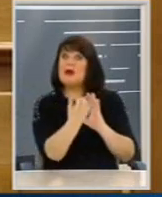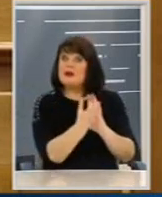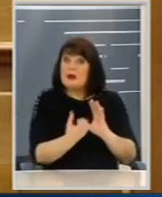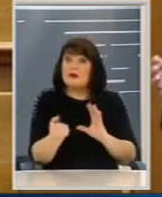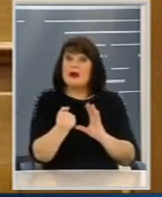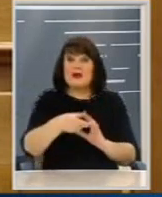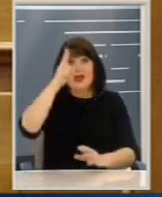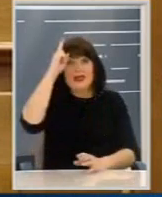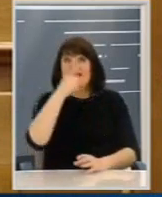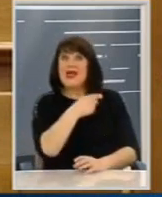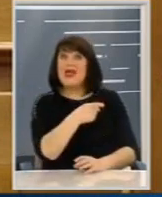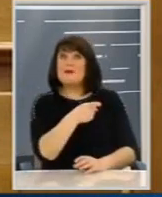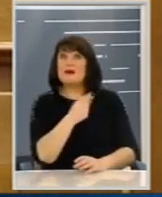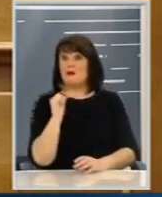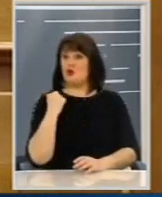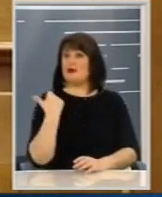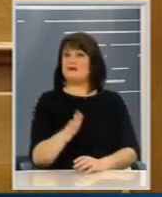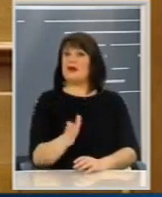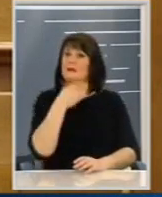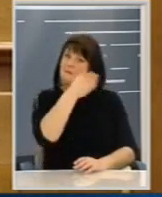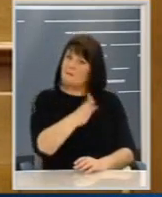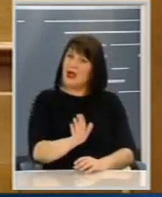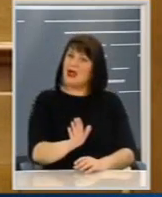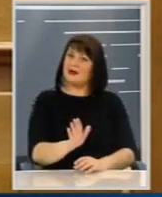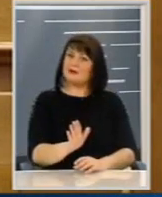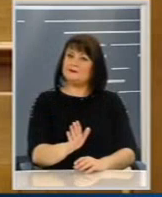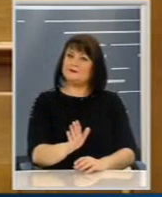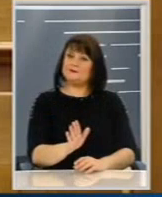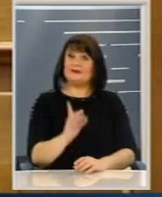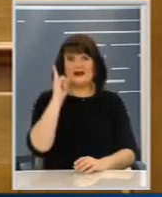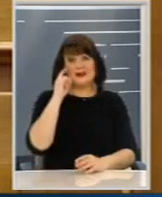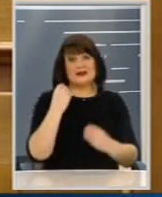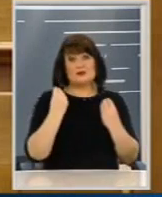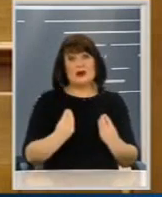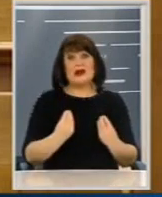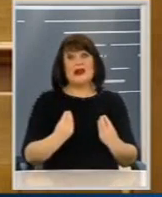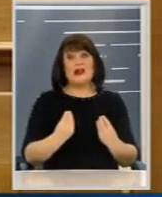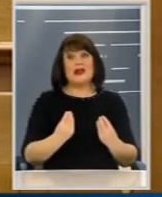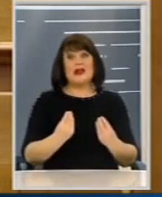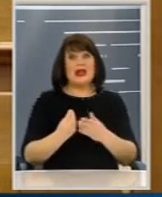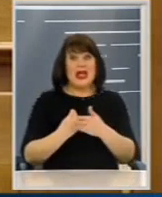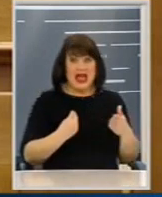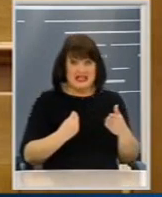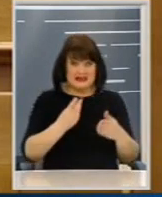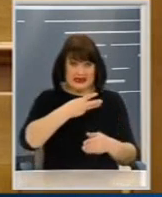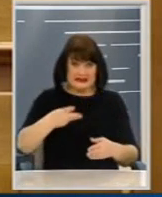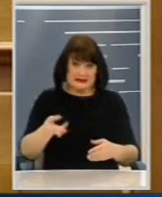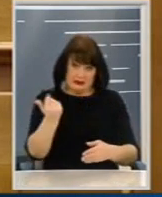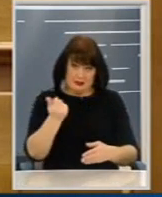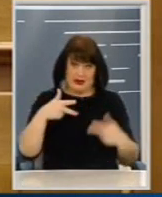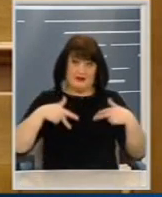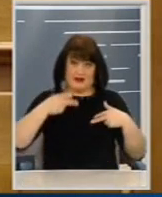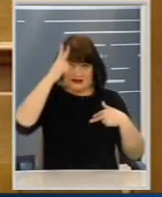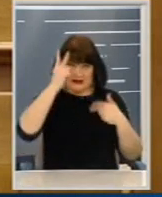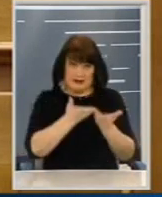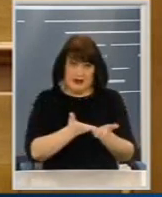και στη Γερμανία όπου ήσασταν προχθές και όπου όπως πολύ καλά γνωρίζετε δεν κυβερνά η αριστερά και ο ΣΥΡΙΖΑ εκεί.